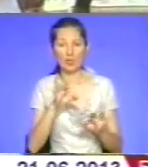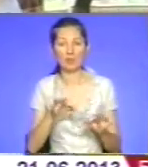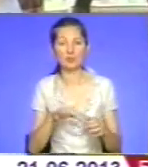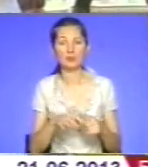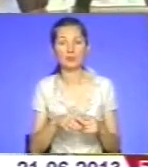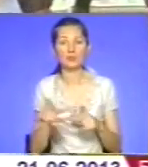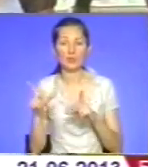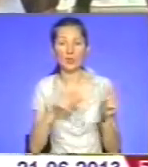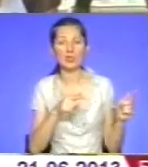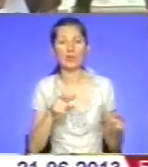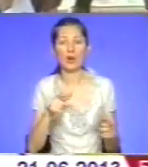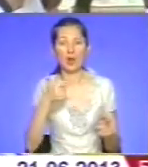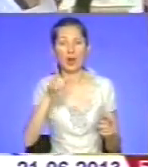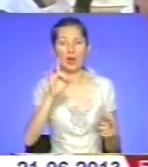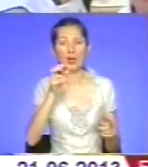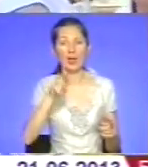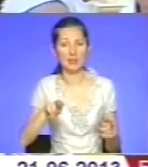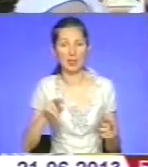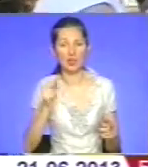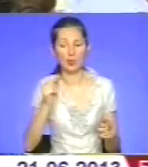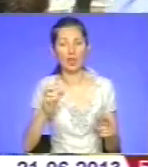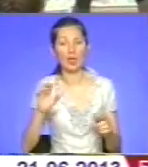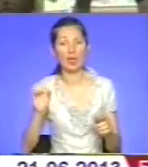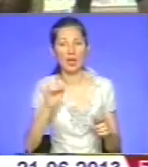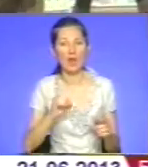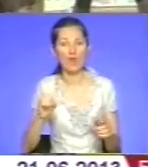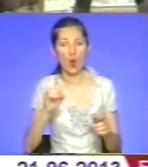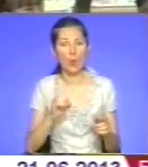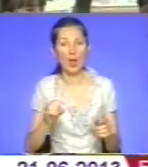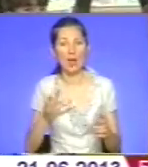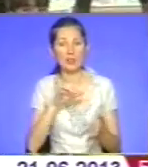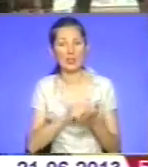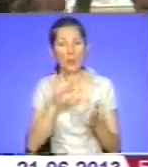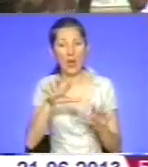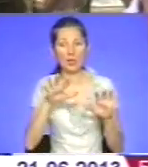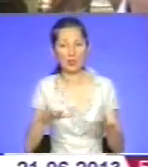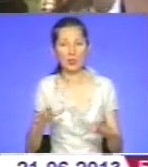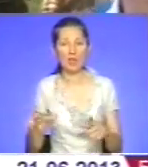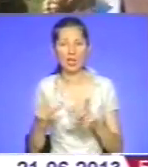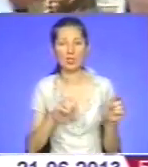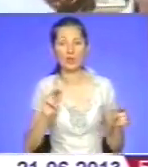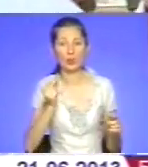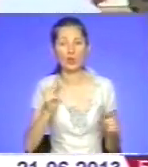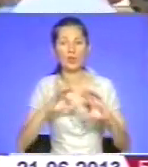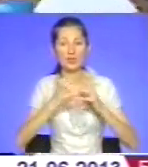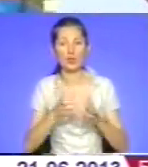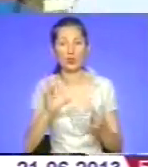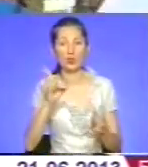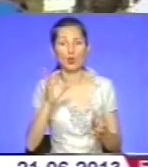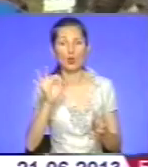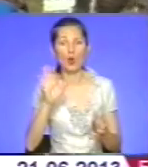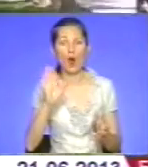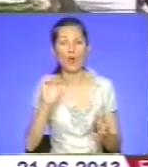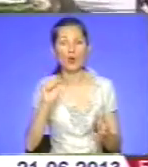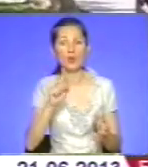в Грецію на чемпіонат Європи, зайняв 5 місце. Їздив на чемпіонат світу в Нову Зеландію, зайняв 8